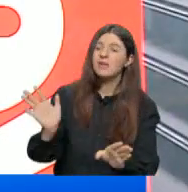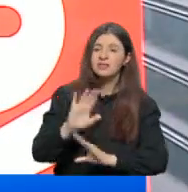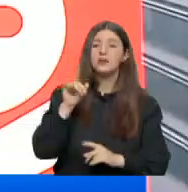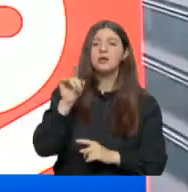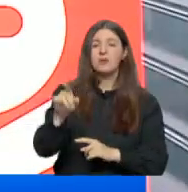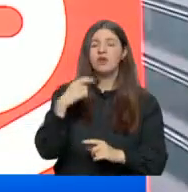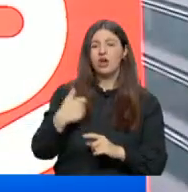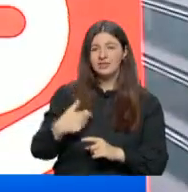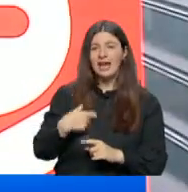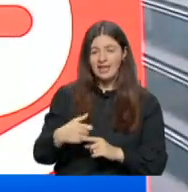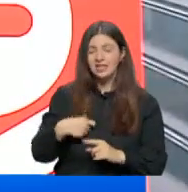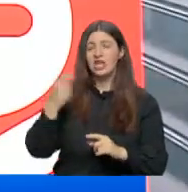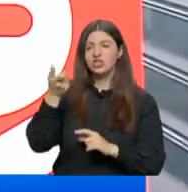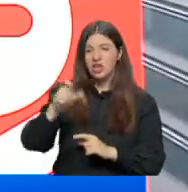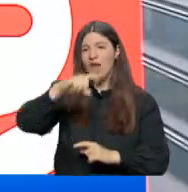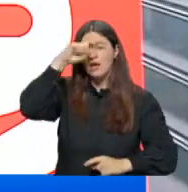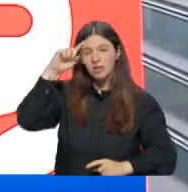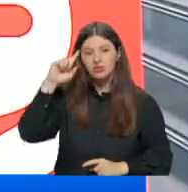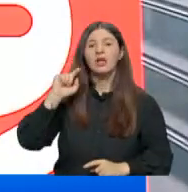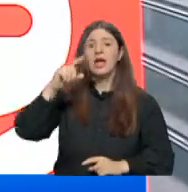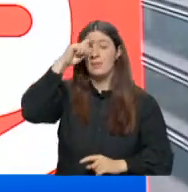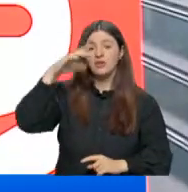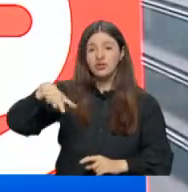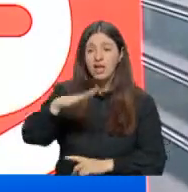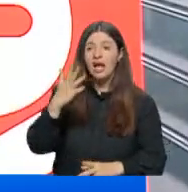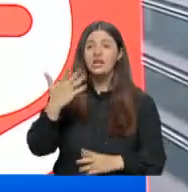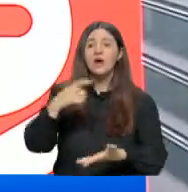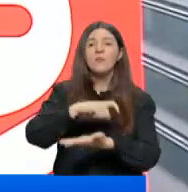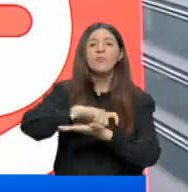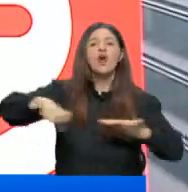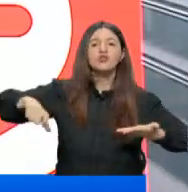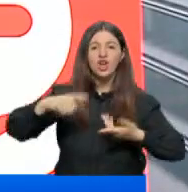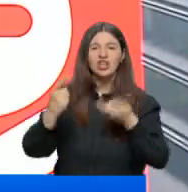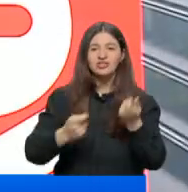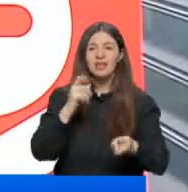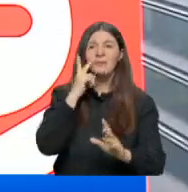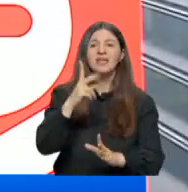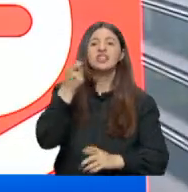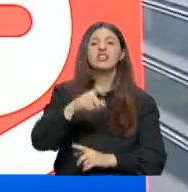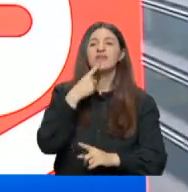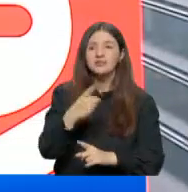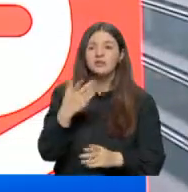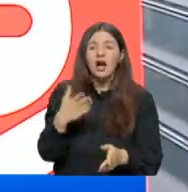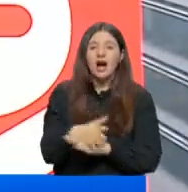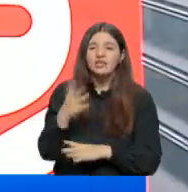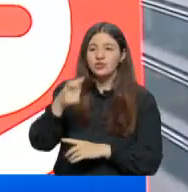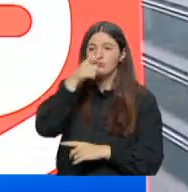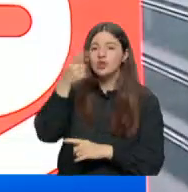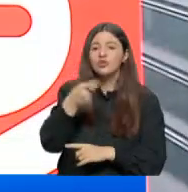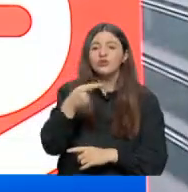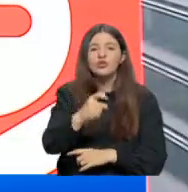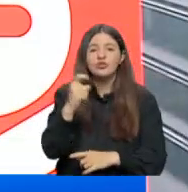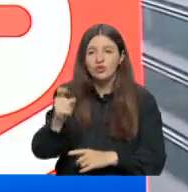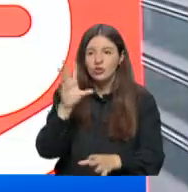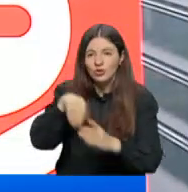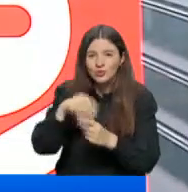buradan özellikle işçilere, emekçilere, yani bordrolu çalışanlara, bakın, İşçi dediğimizde de artık ben Türkiye'nin